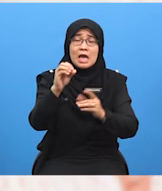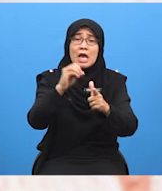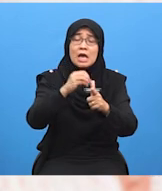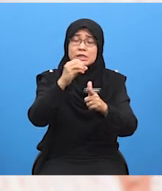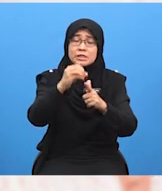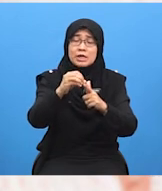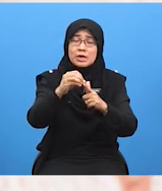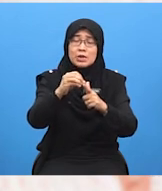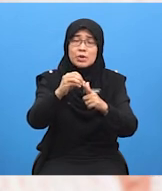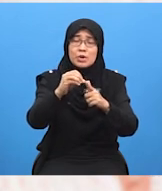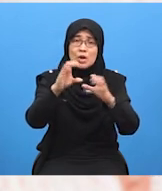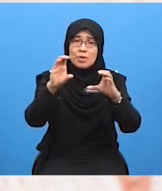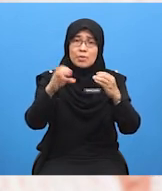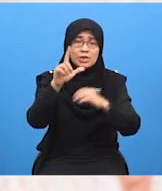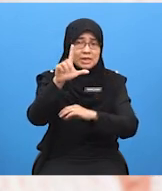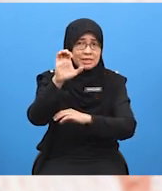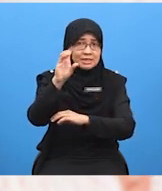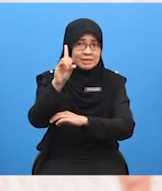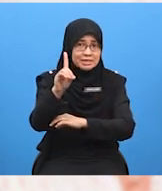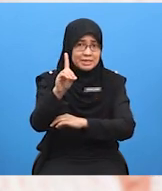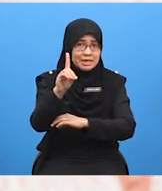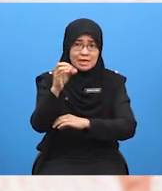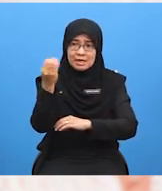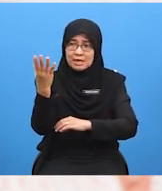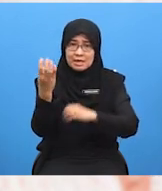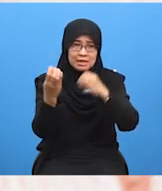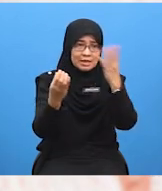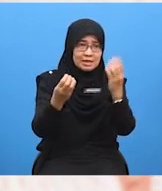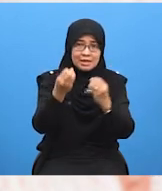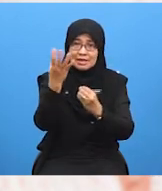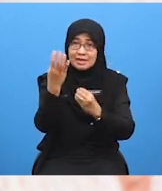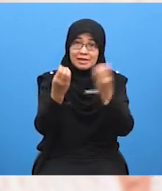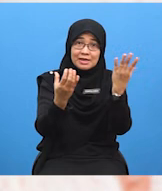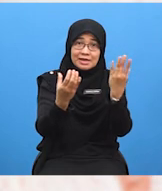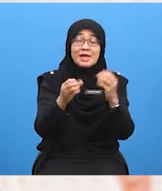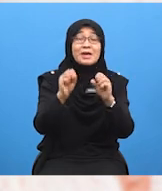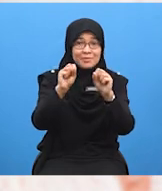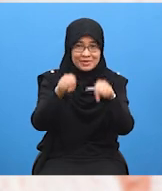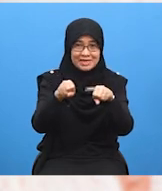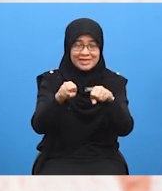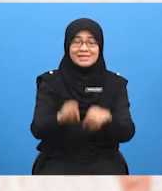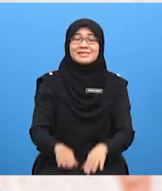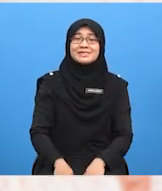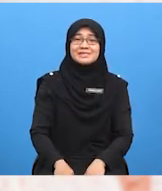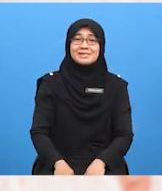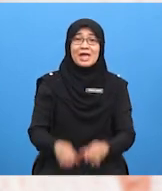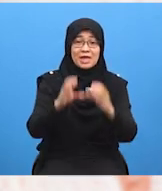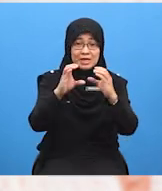secara berturutan atau dengan dikenali sebagai Night Rider Light. Selamat mencuba.